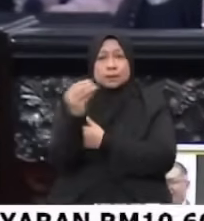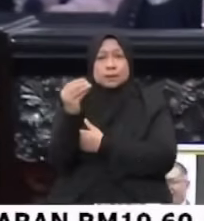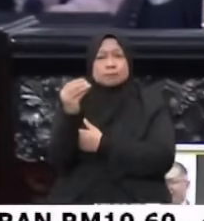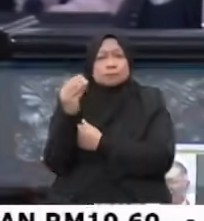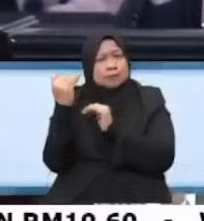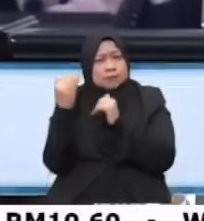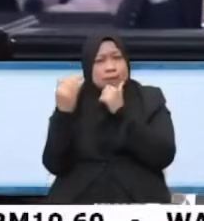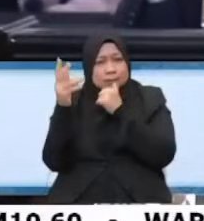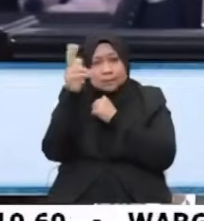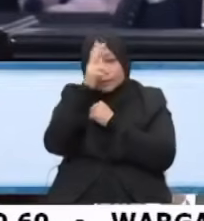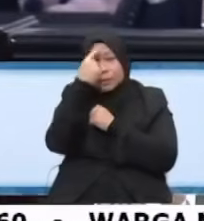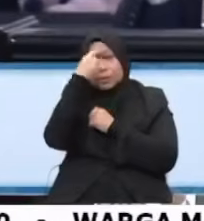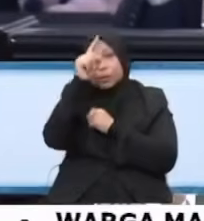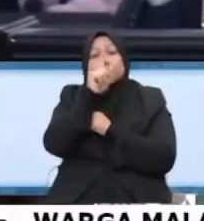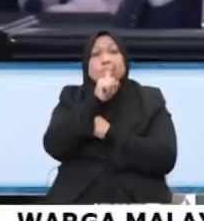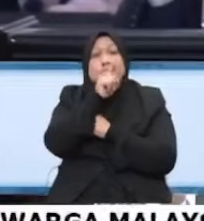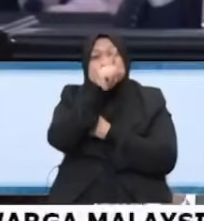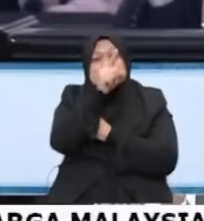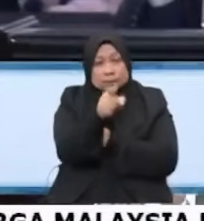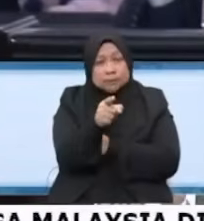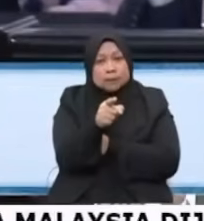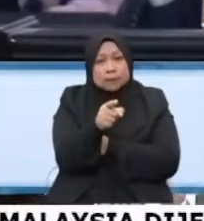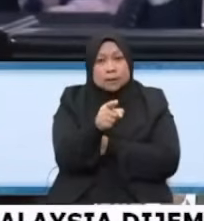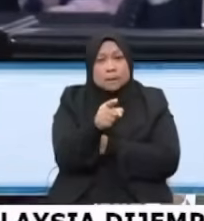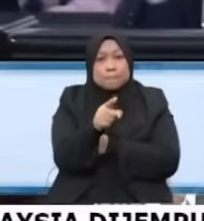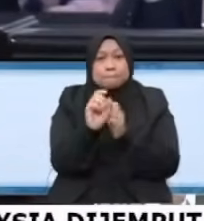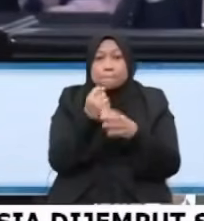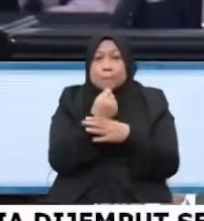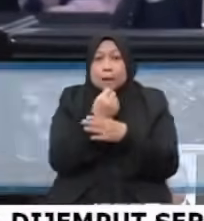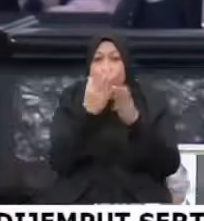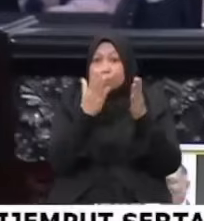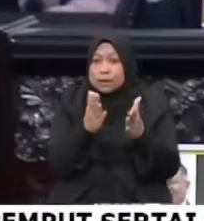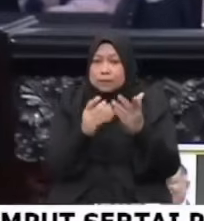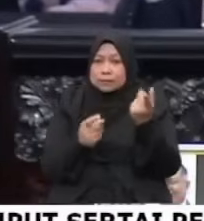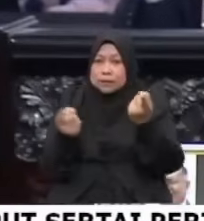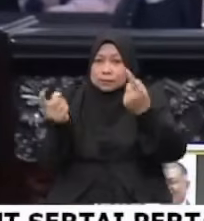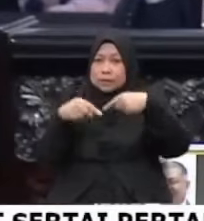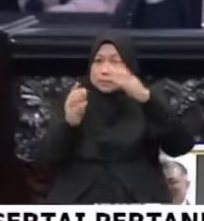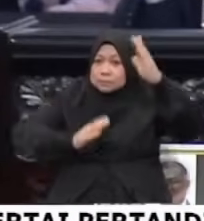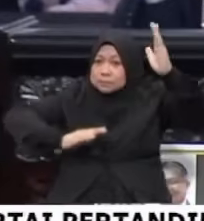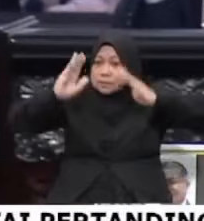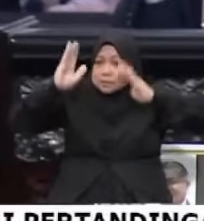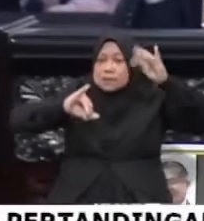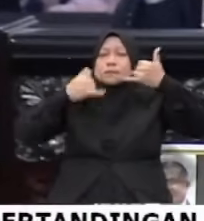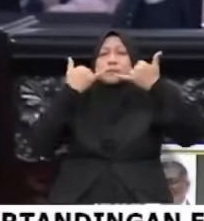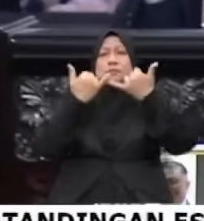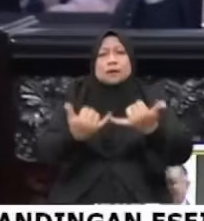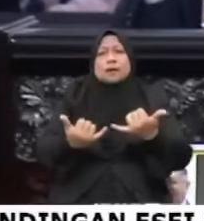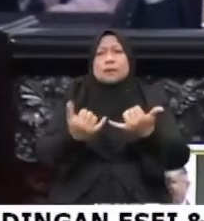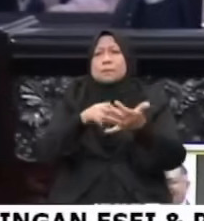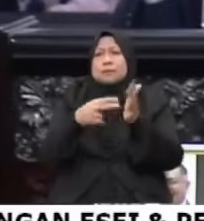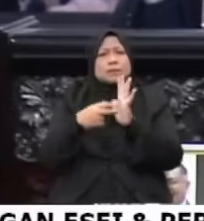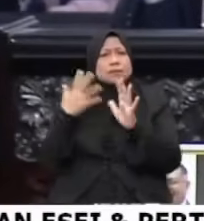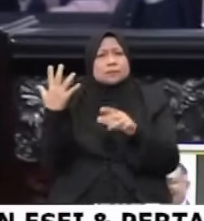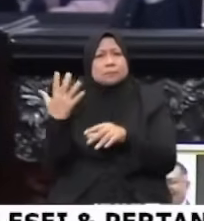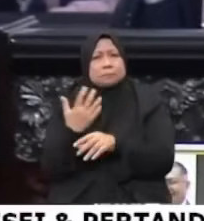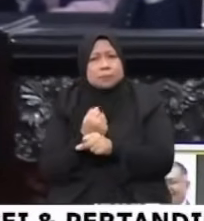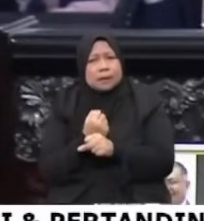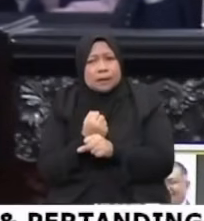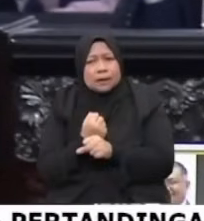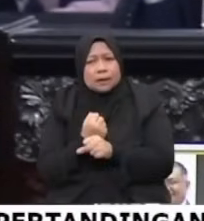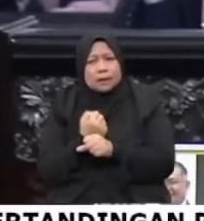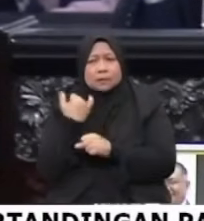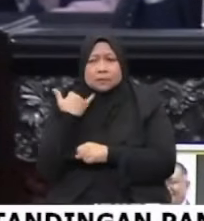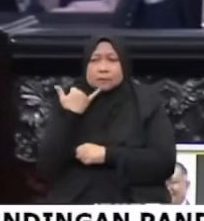hasrat kerajaan ialah untuk memastikan pelaburan yang datang ke negara kita sekarang ni bukan saja dia dapat dia